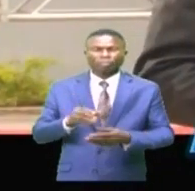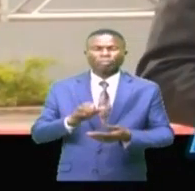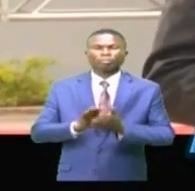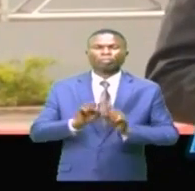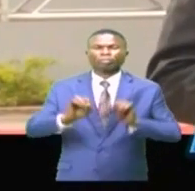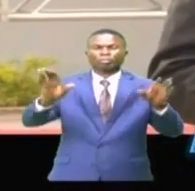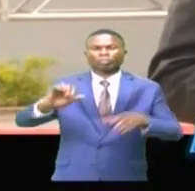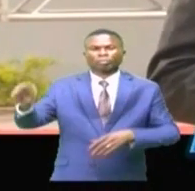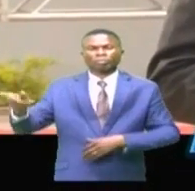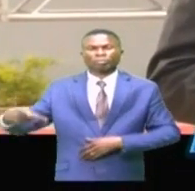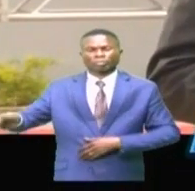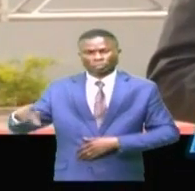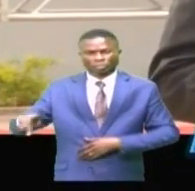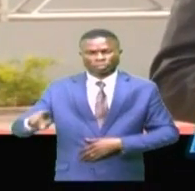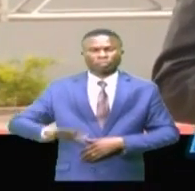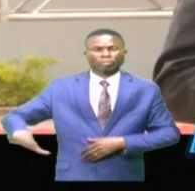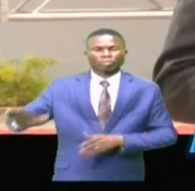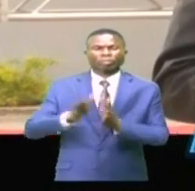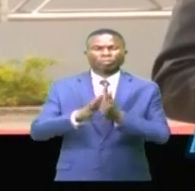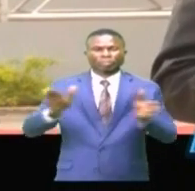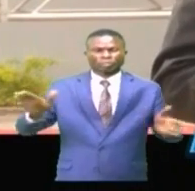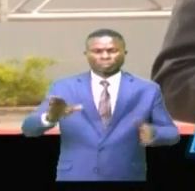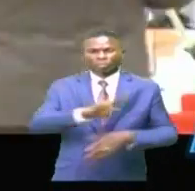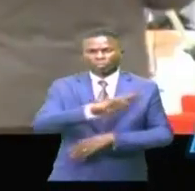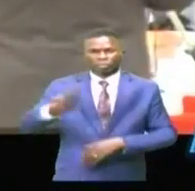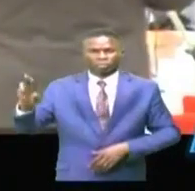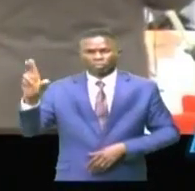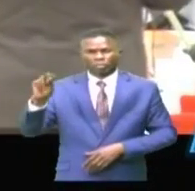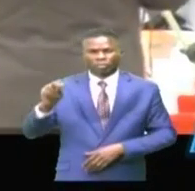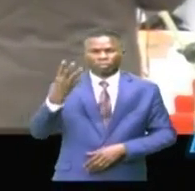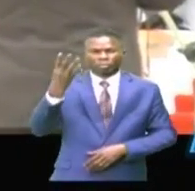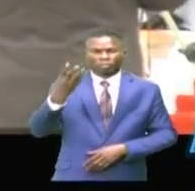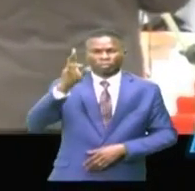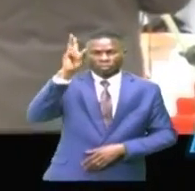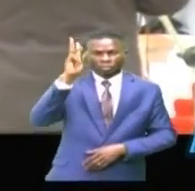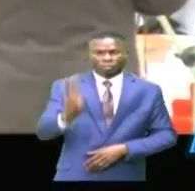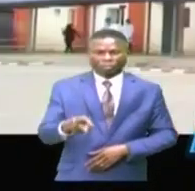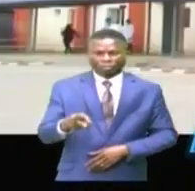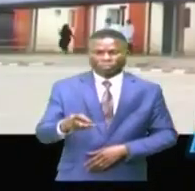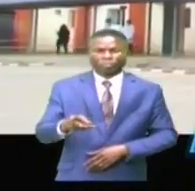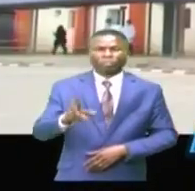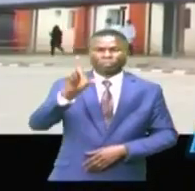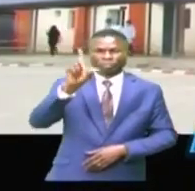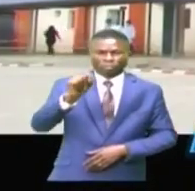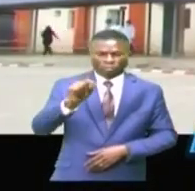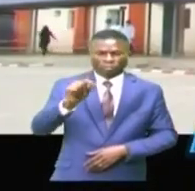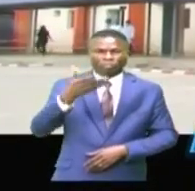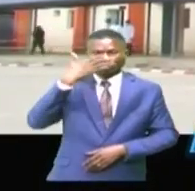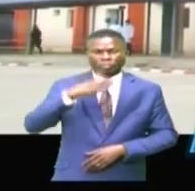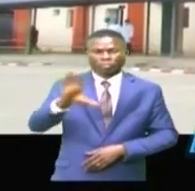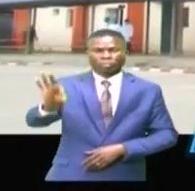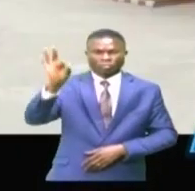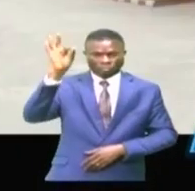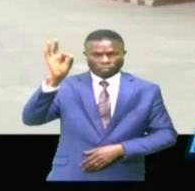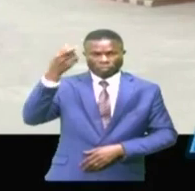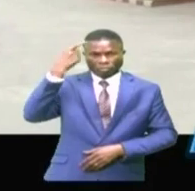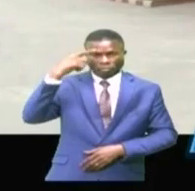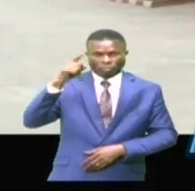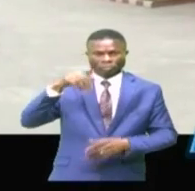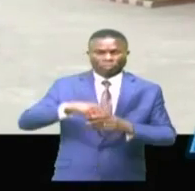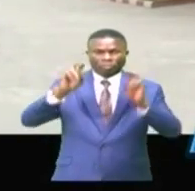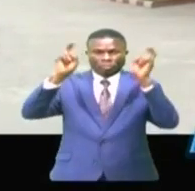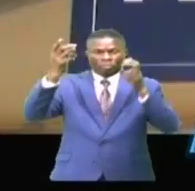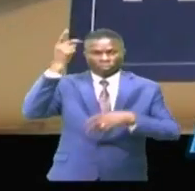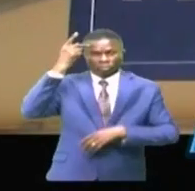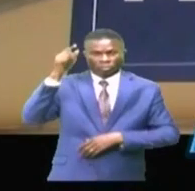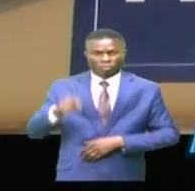d'autres provinces et sur l'ensemble du pays en 2024 320 établissements de santé ont été répertoriés à travers la ville